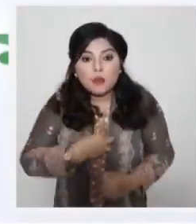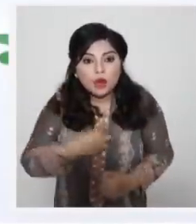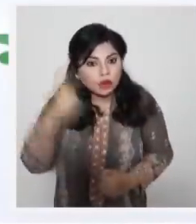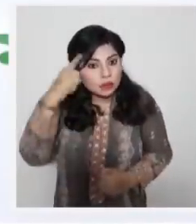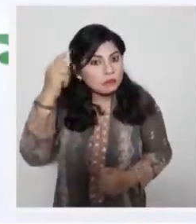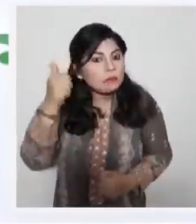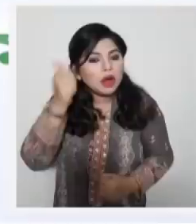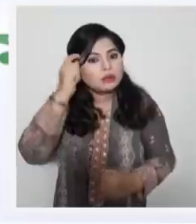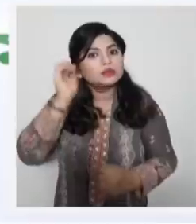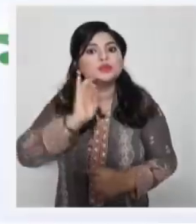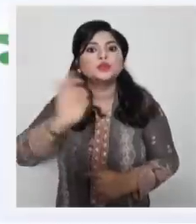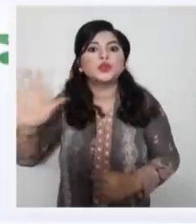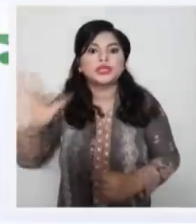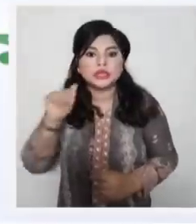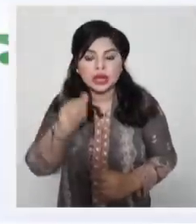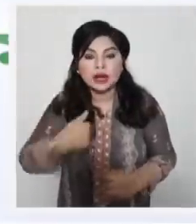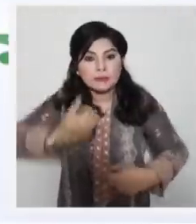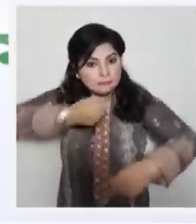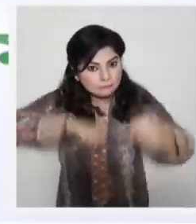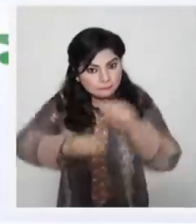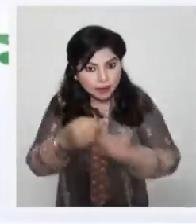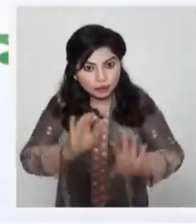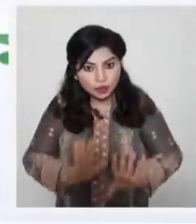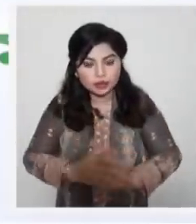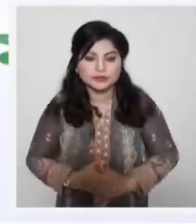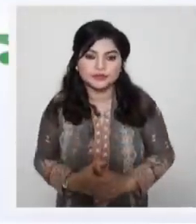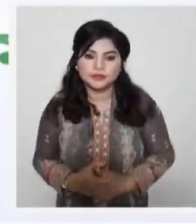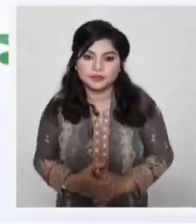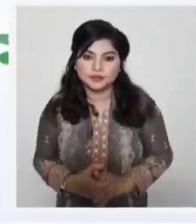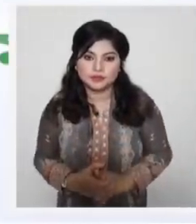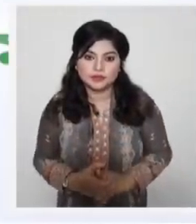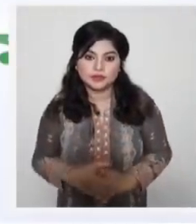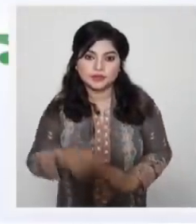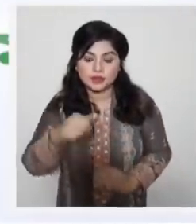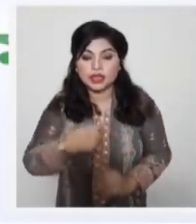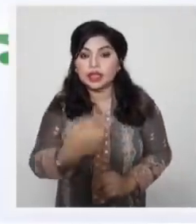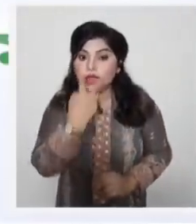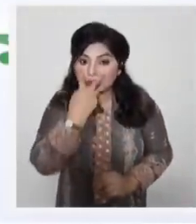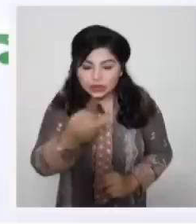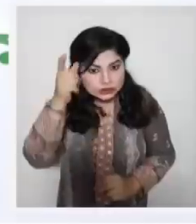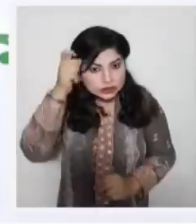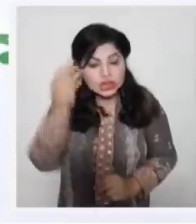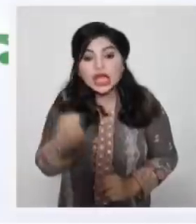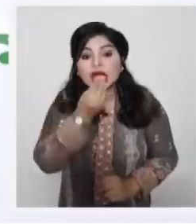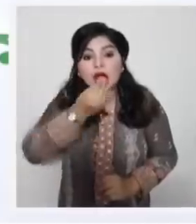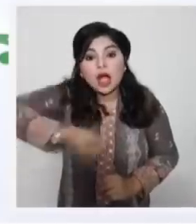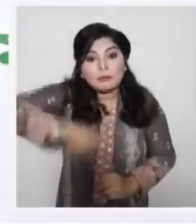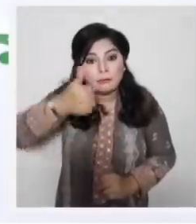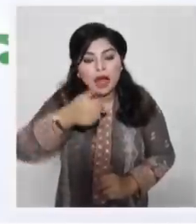দেওয়া এবং স্বাস্থ্য প্রত্যেকেরই মানসিক স্বাস্থ্য উজ্জীবিত রাখতে, মানসিক স্বাস্থ্য ঠিক রাখতে ব্যায়াম করা,